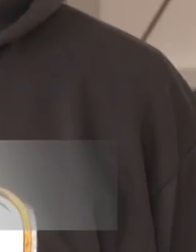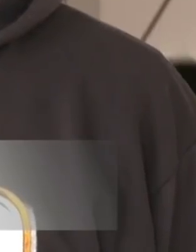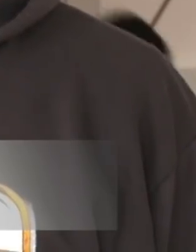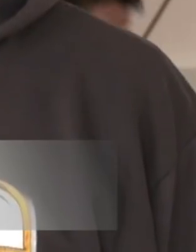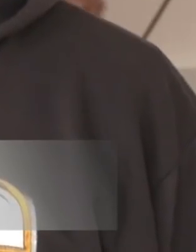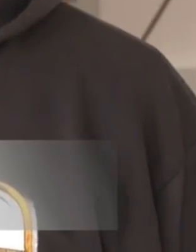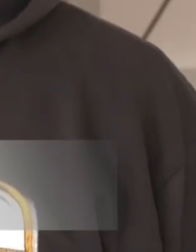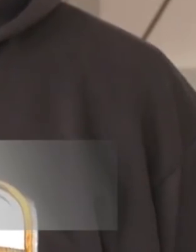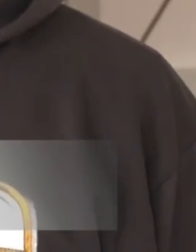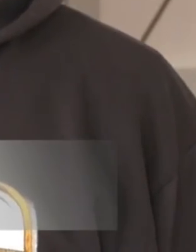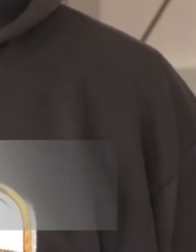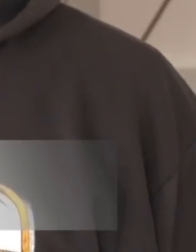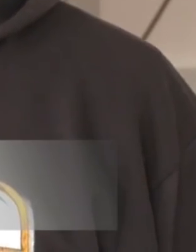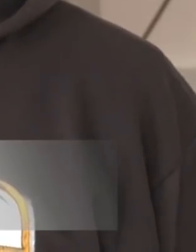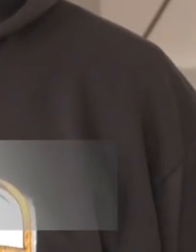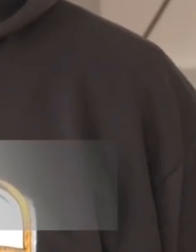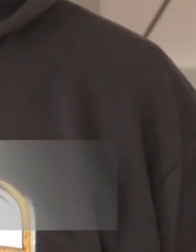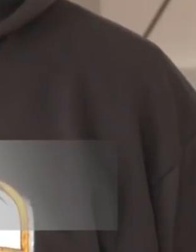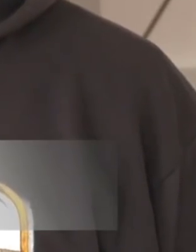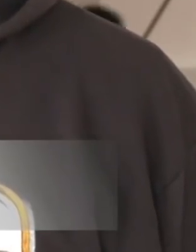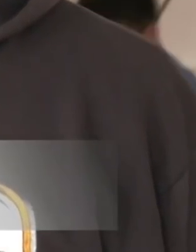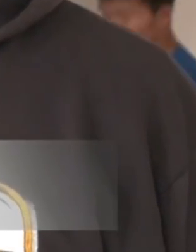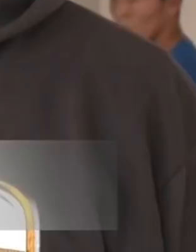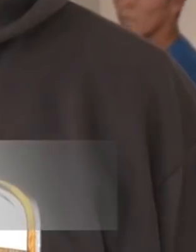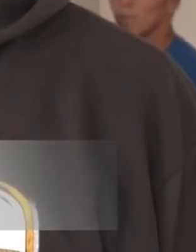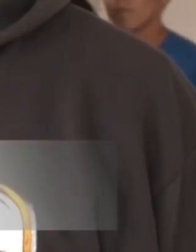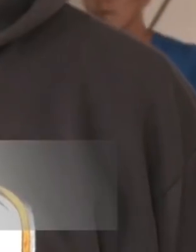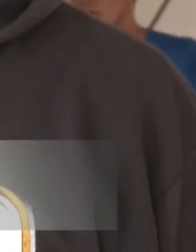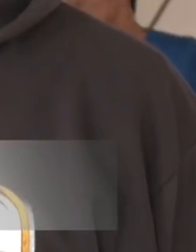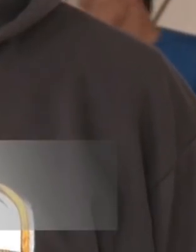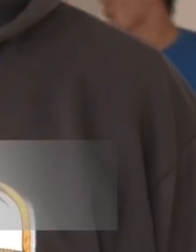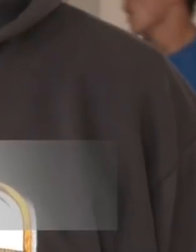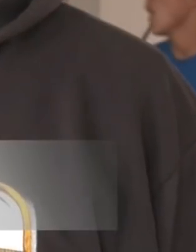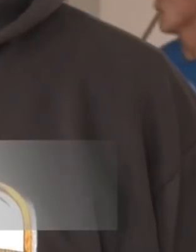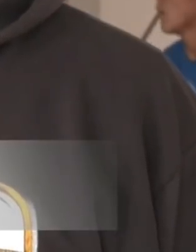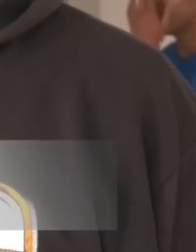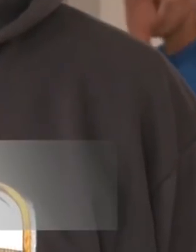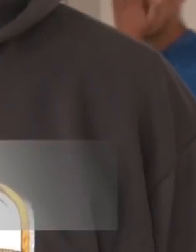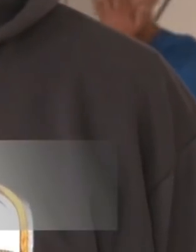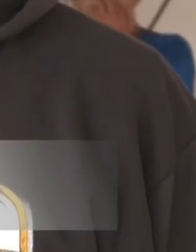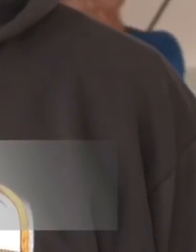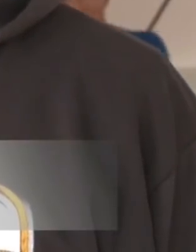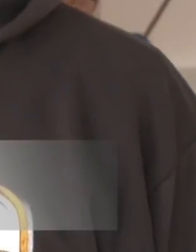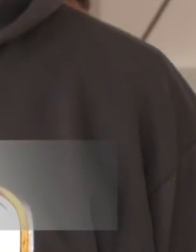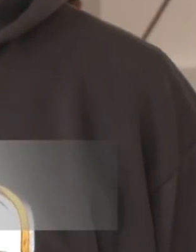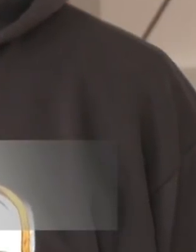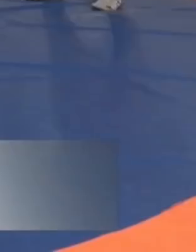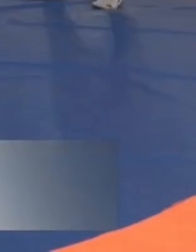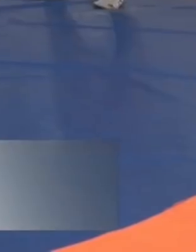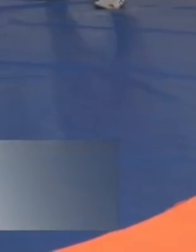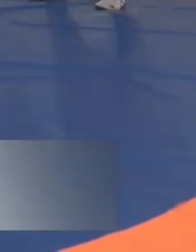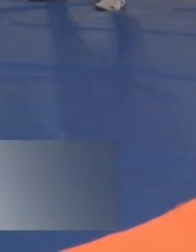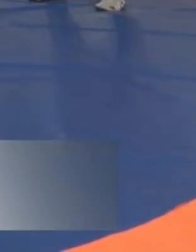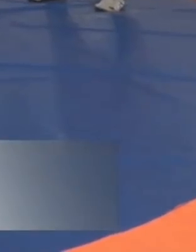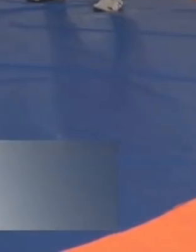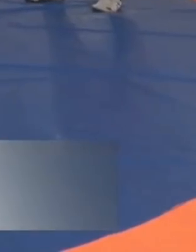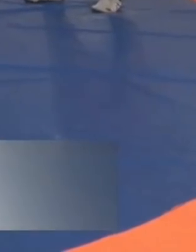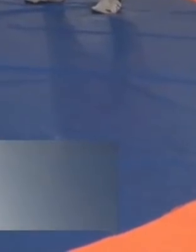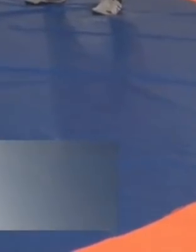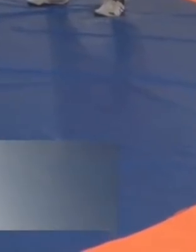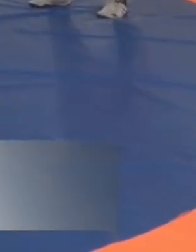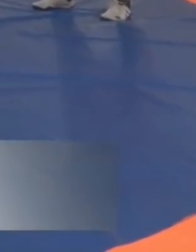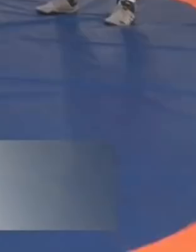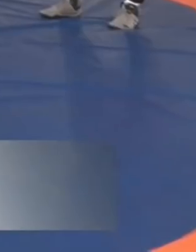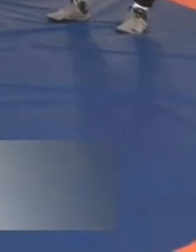авч чадахгүй байгаа. Гэхдээ ямар ч хэлсэн 2-3 клубүүд нийлж байгаад бол барилдааны бэлтгэлүүдийг бол ингээ хийгээ байж байна. Чөлөөт үхэн